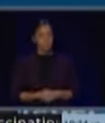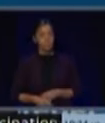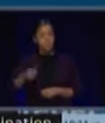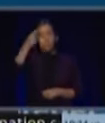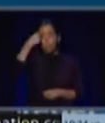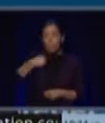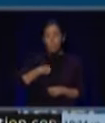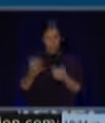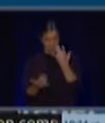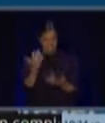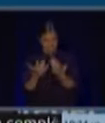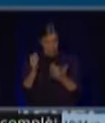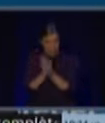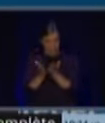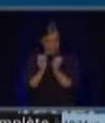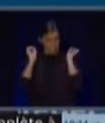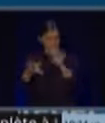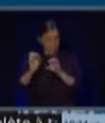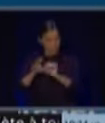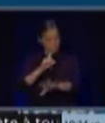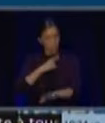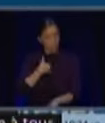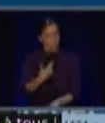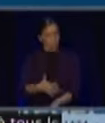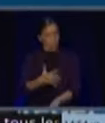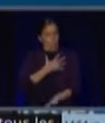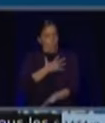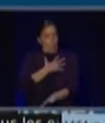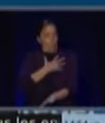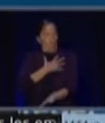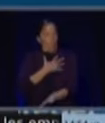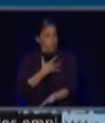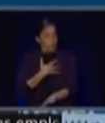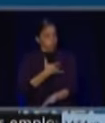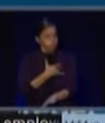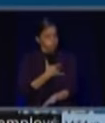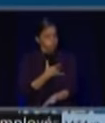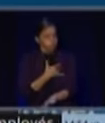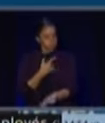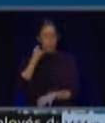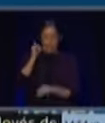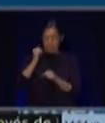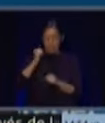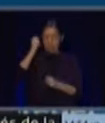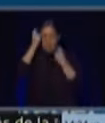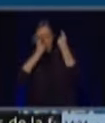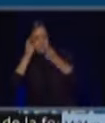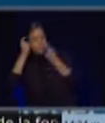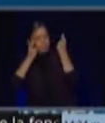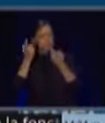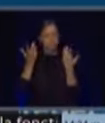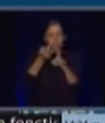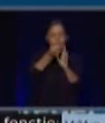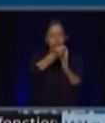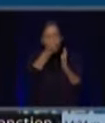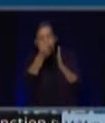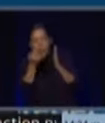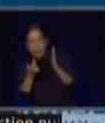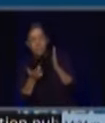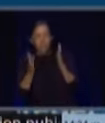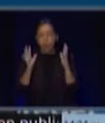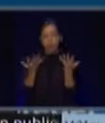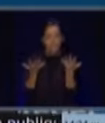On peut se poser des questions si dans certaines écoles, certains livres devraient être retirés, mais brûler des livres, là,